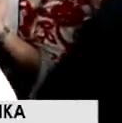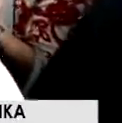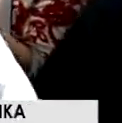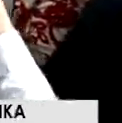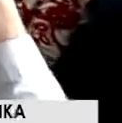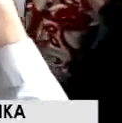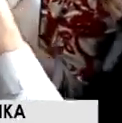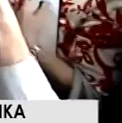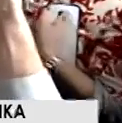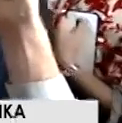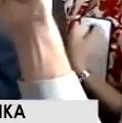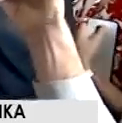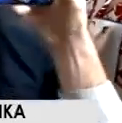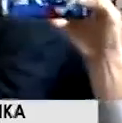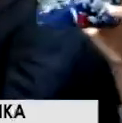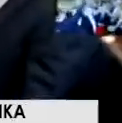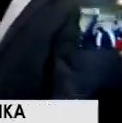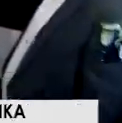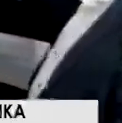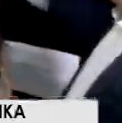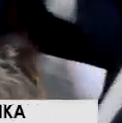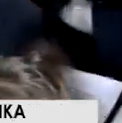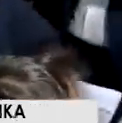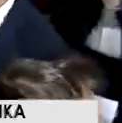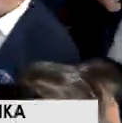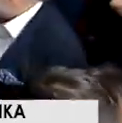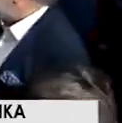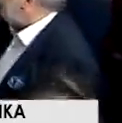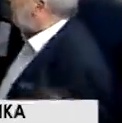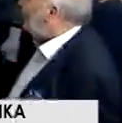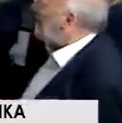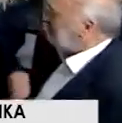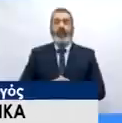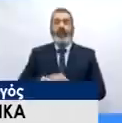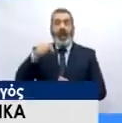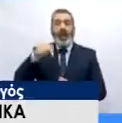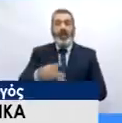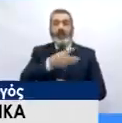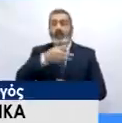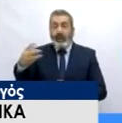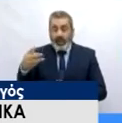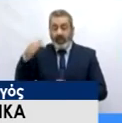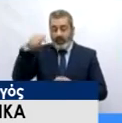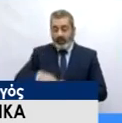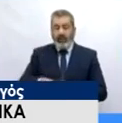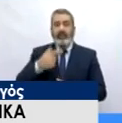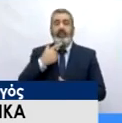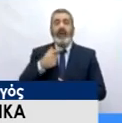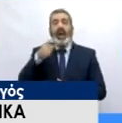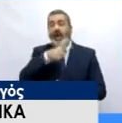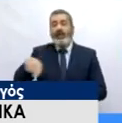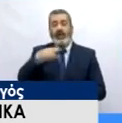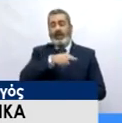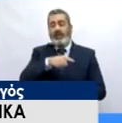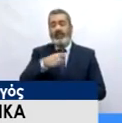κόκκινο χρώμα νησιά και περιοχές που ήταν, είναι και θα είναι πάντα γαλάζιες, η πραγματικότητα δεν αλλάζει. Από εδώ λοιπόν, από αυτόν